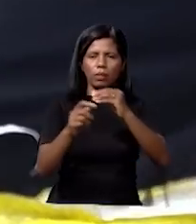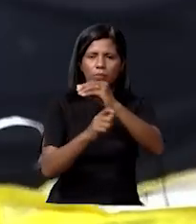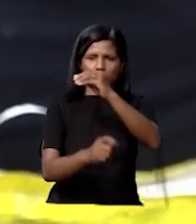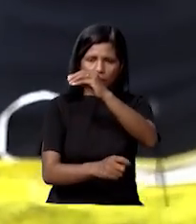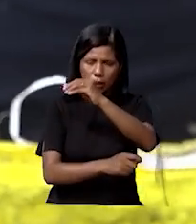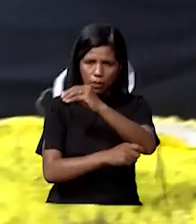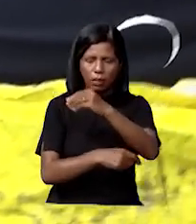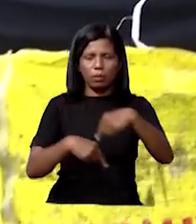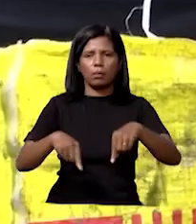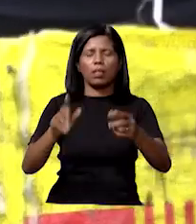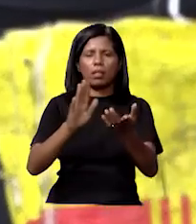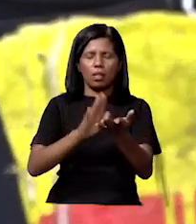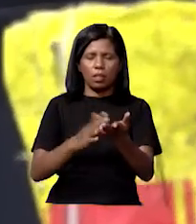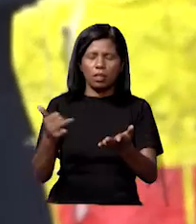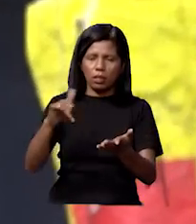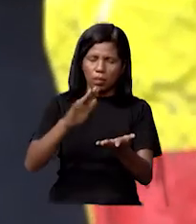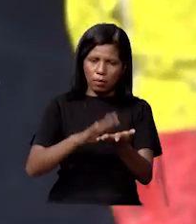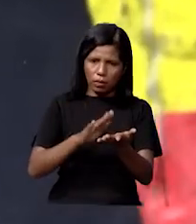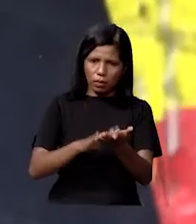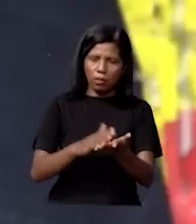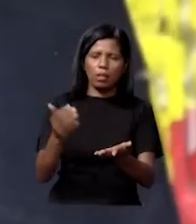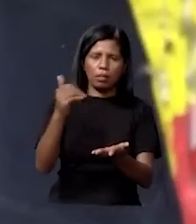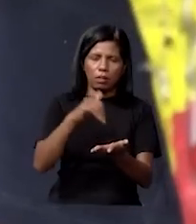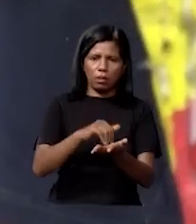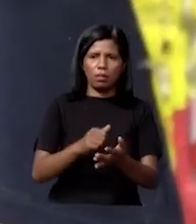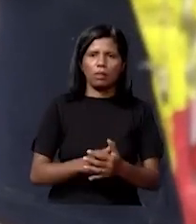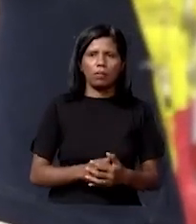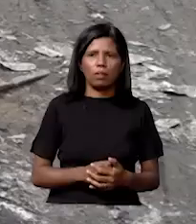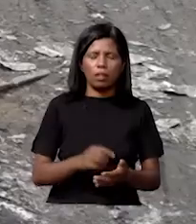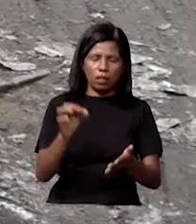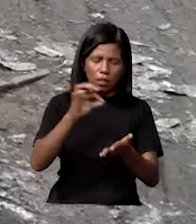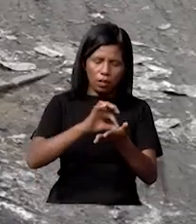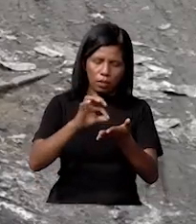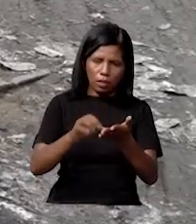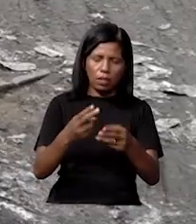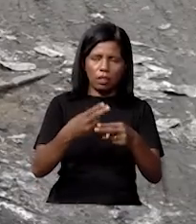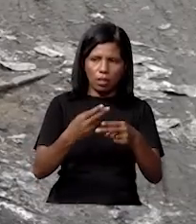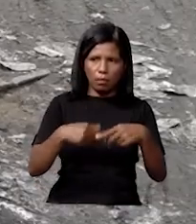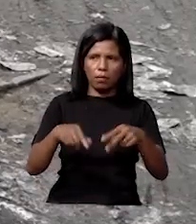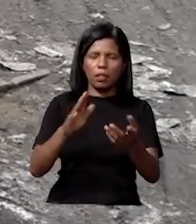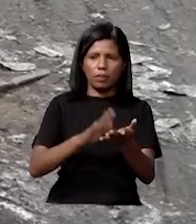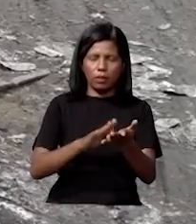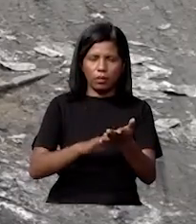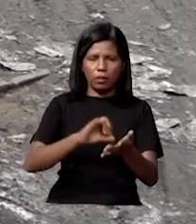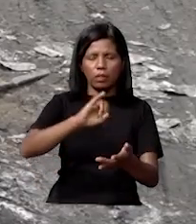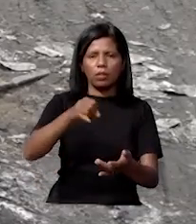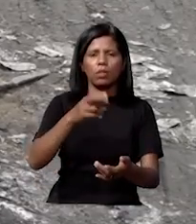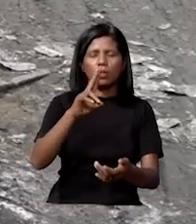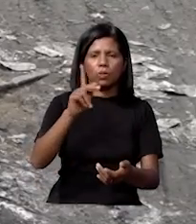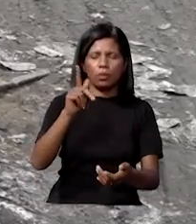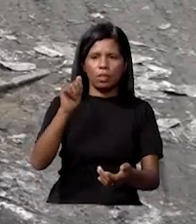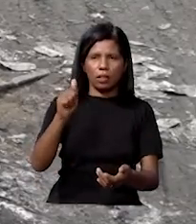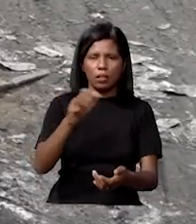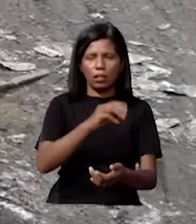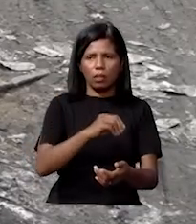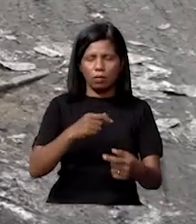pasta, ne par sira bai skola pali, hau pala sira na naram bai skola, Joaquin Saldanha na atu ba